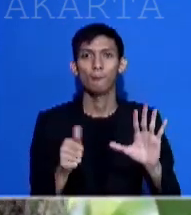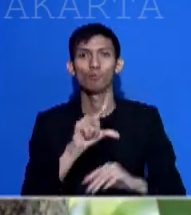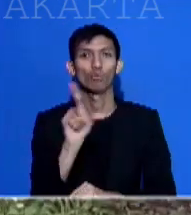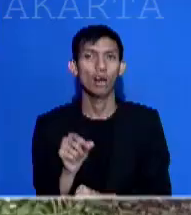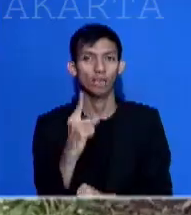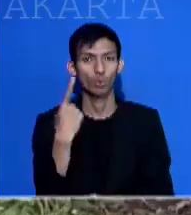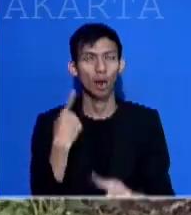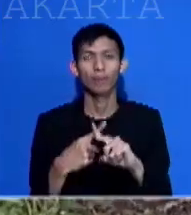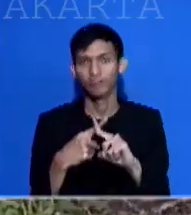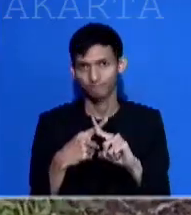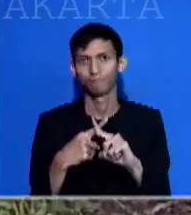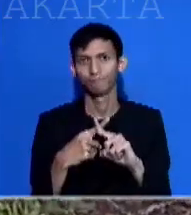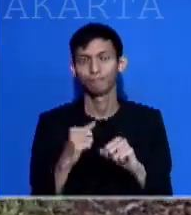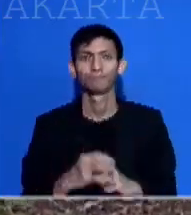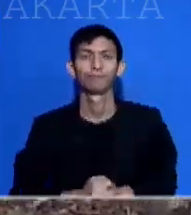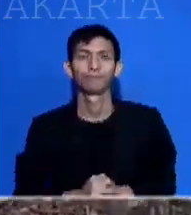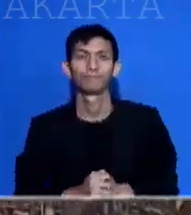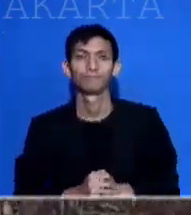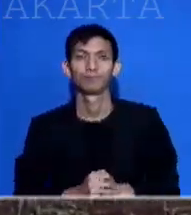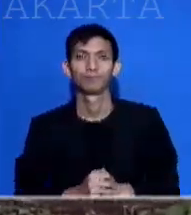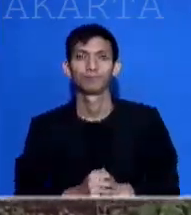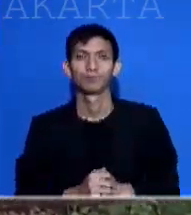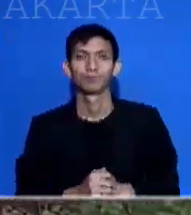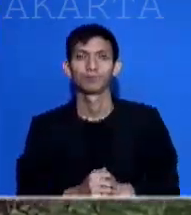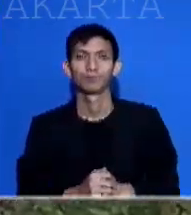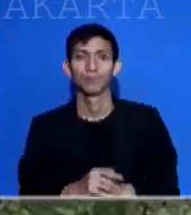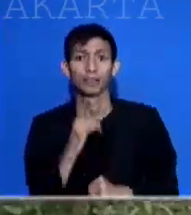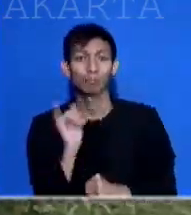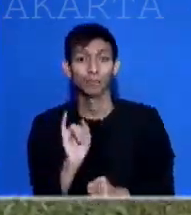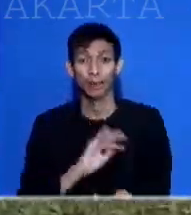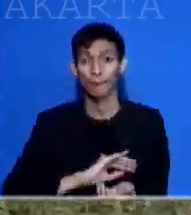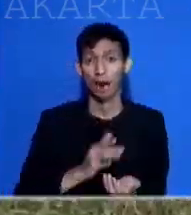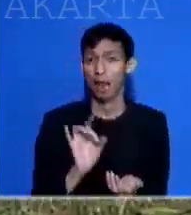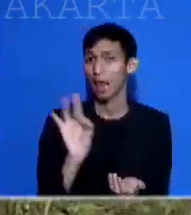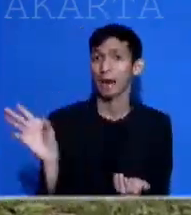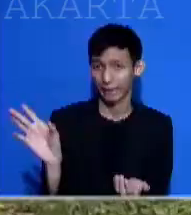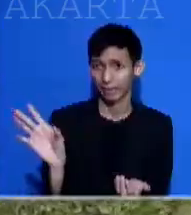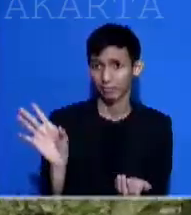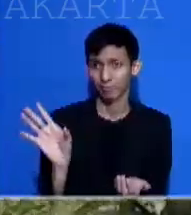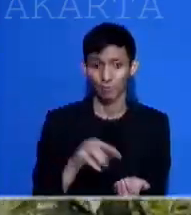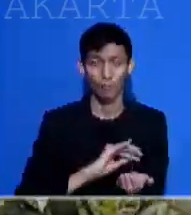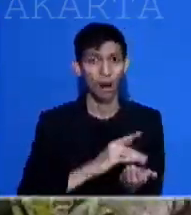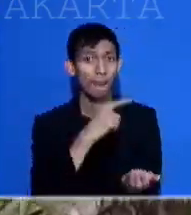kangge nuwaken sekaripun. Kados dene jenis ing tanaman pelem sanesipun, tanaman menika cocok